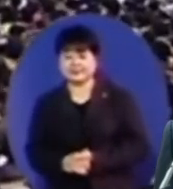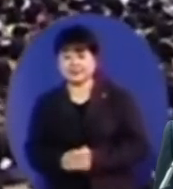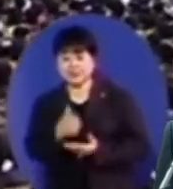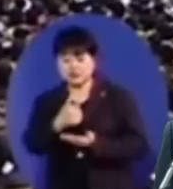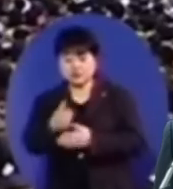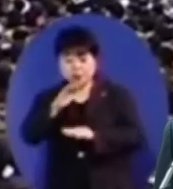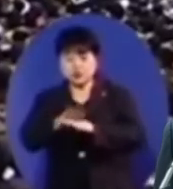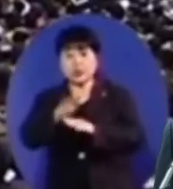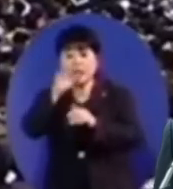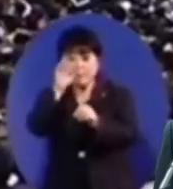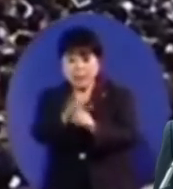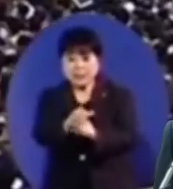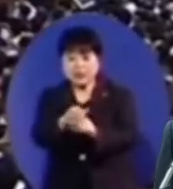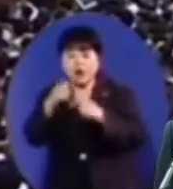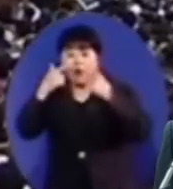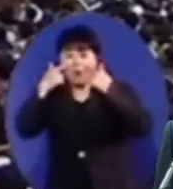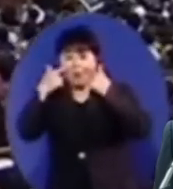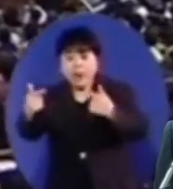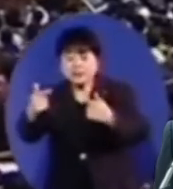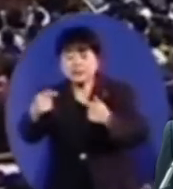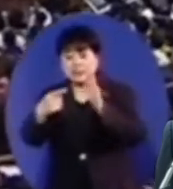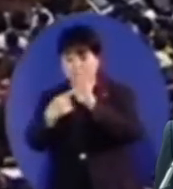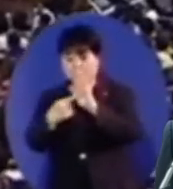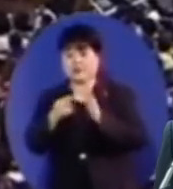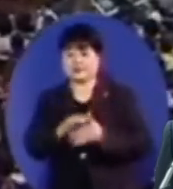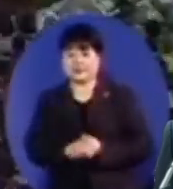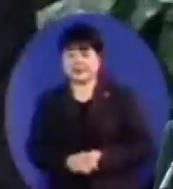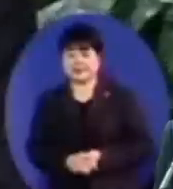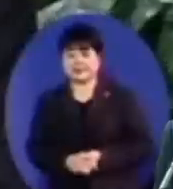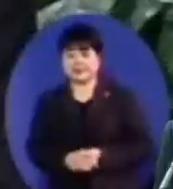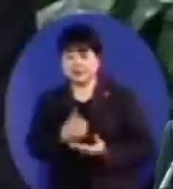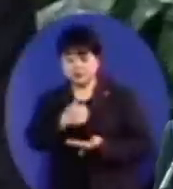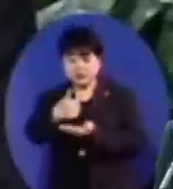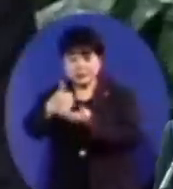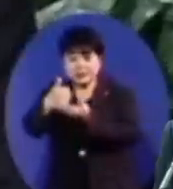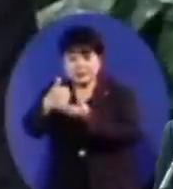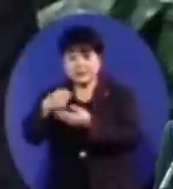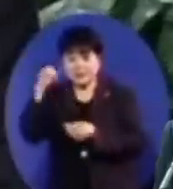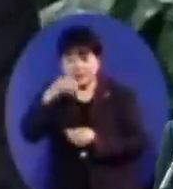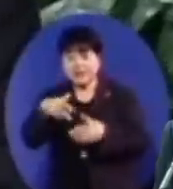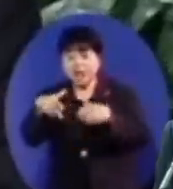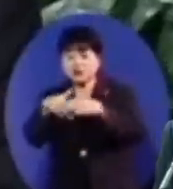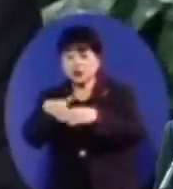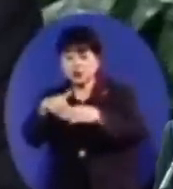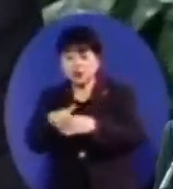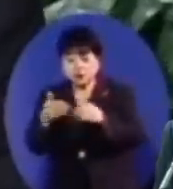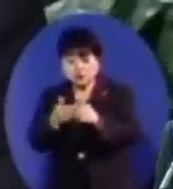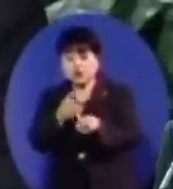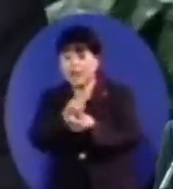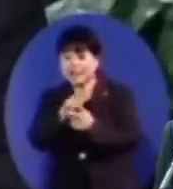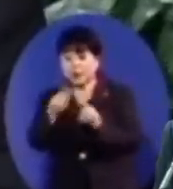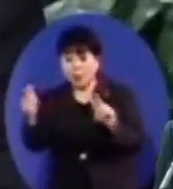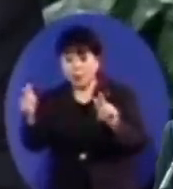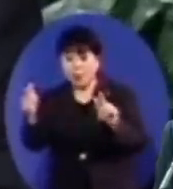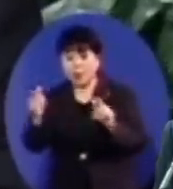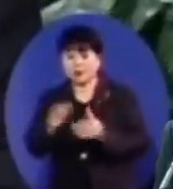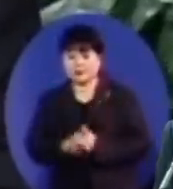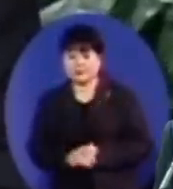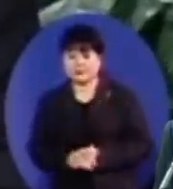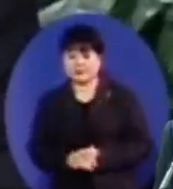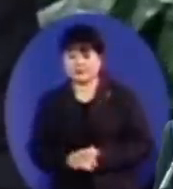주님의 손에 있다는 것을 주님이 확실히 여들에게 보여주신 것입니다. 주님은 그냥 종교를 우리에게 갖다 준 것이 아닙니다.